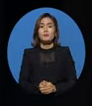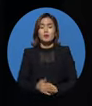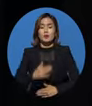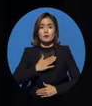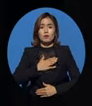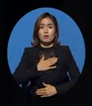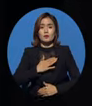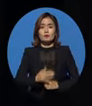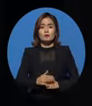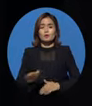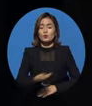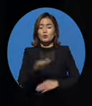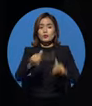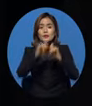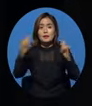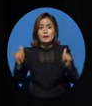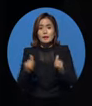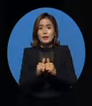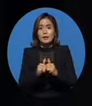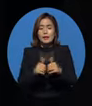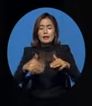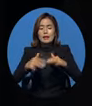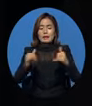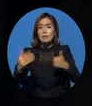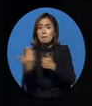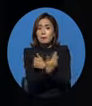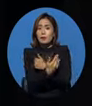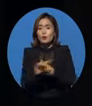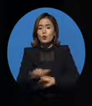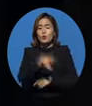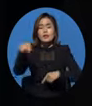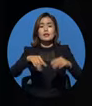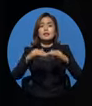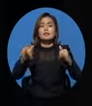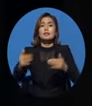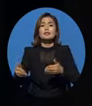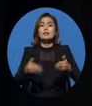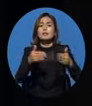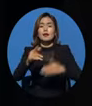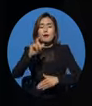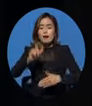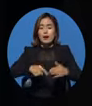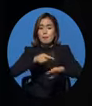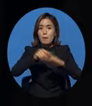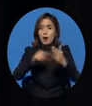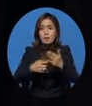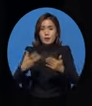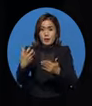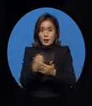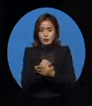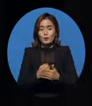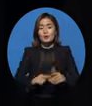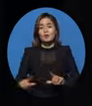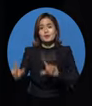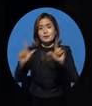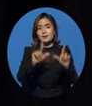저 원식은 우리 사회를 지키는 일이야말로 우리 정치의 길이라는 굳은 신념으로 살아왔습니다